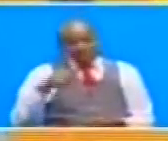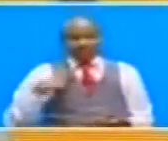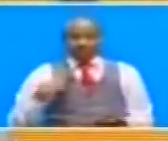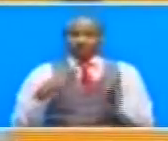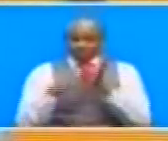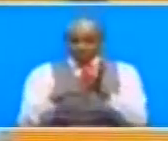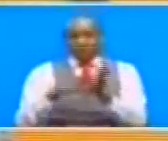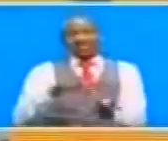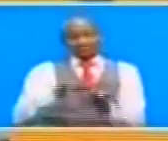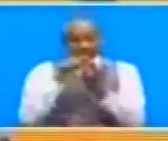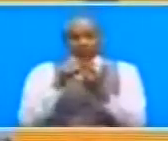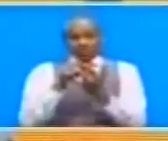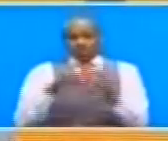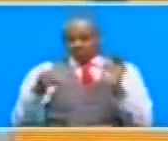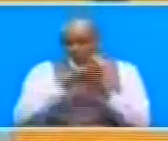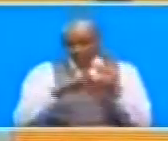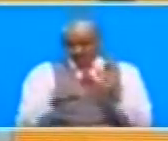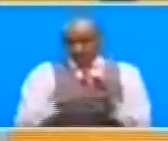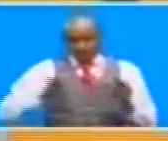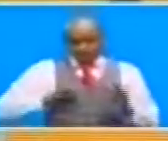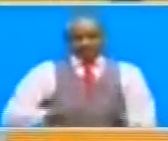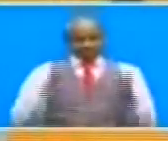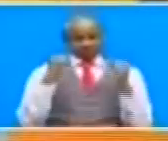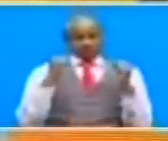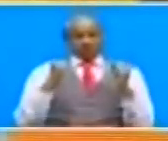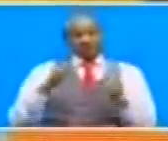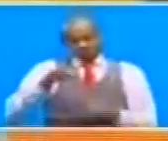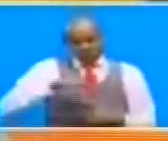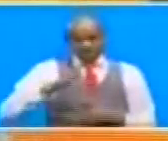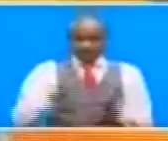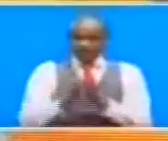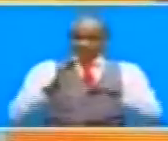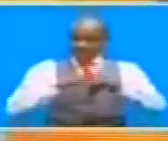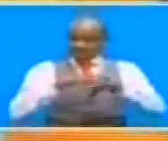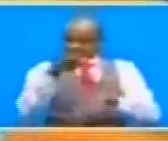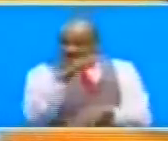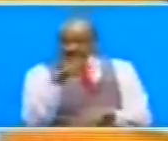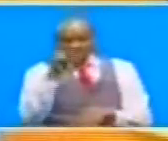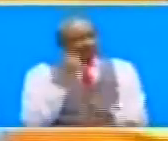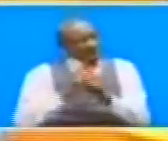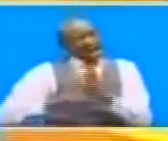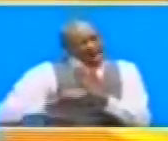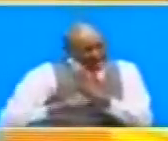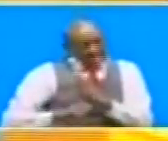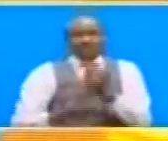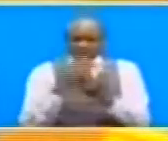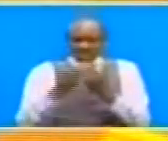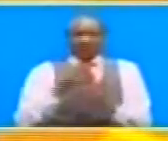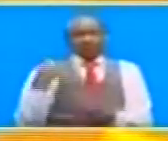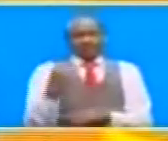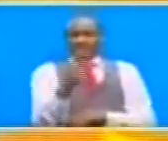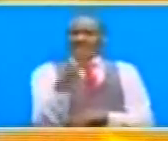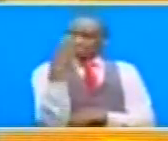yetu maalum ya mwanamke ngangari, tunamwangazia mwanamke mmoja kutoka eneo la Kikuyu ambaye amejitahidi pakubwa kuwalea wanawe